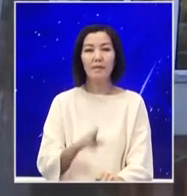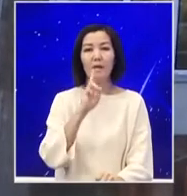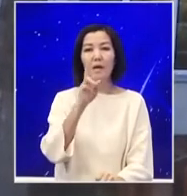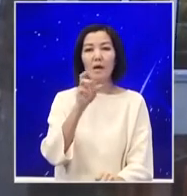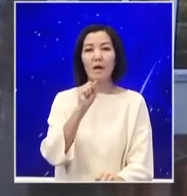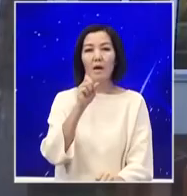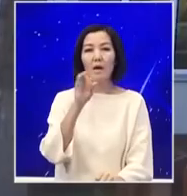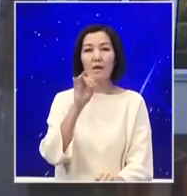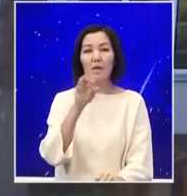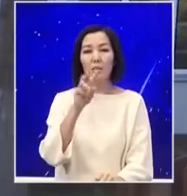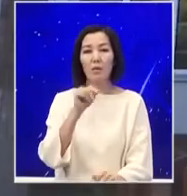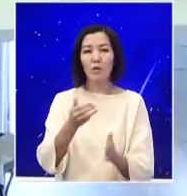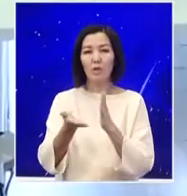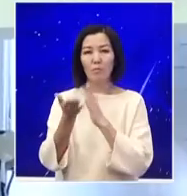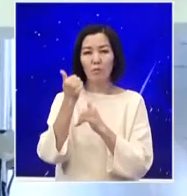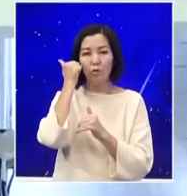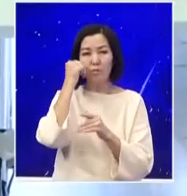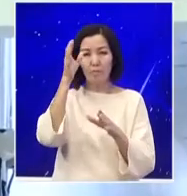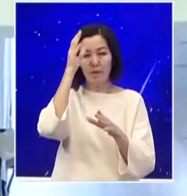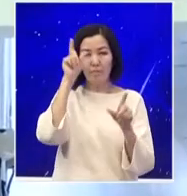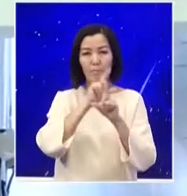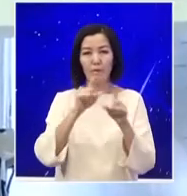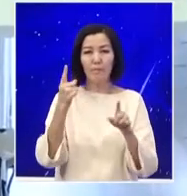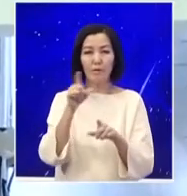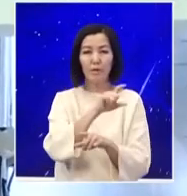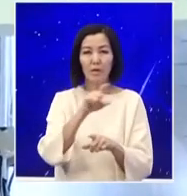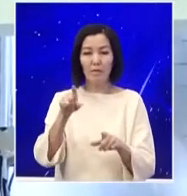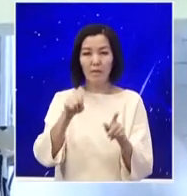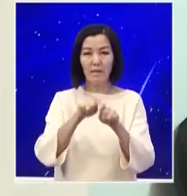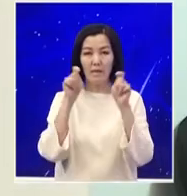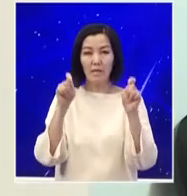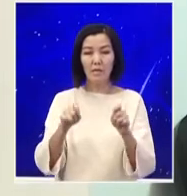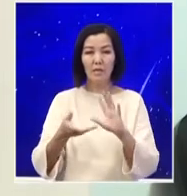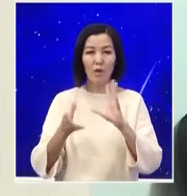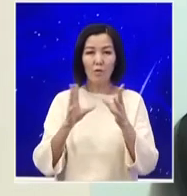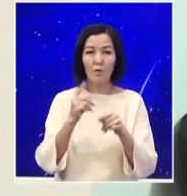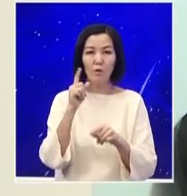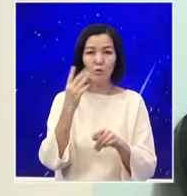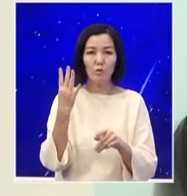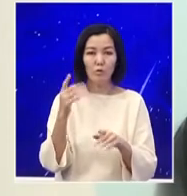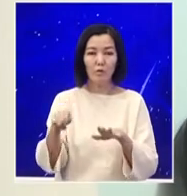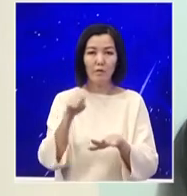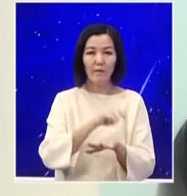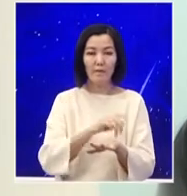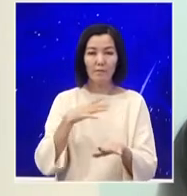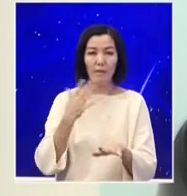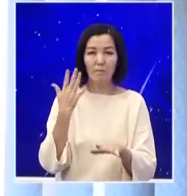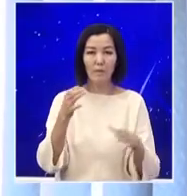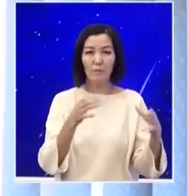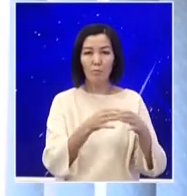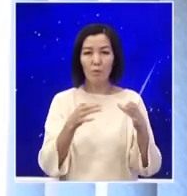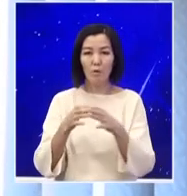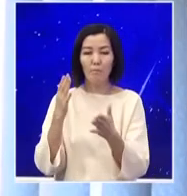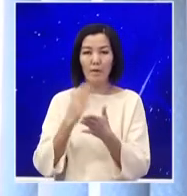Қарабұлақтағы сервистік әкімдік бұрынғы білім бөлімі ғимаратының бірінші қабатынан ашылды. Аумағы 104 шаршы метр. Мұнда 5 бөлім бар.